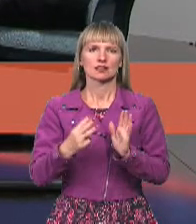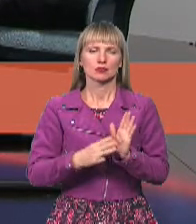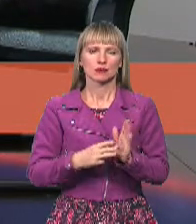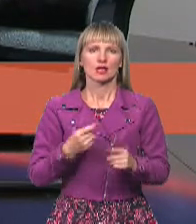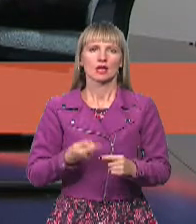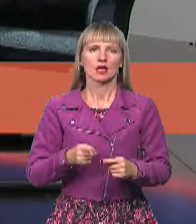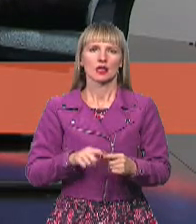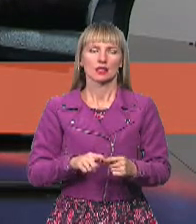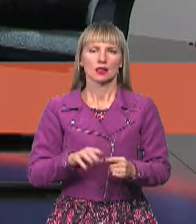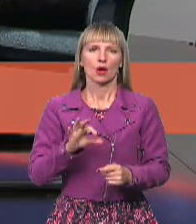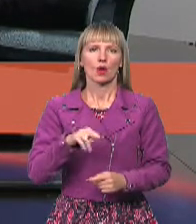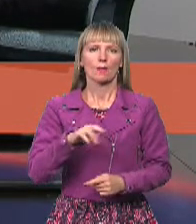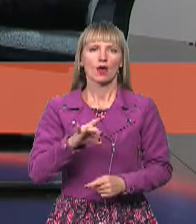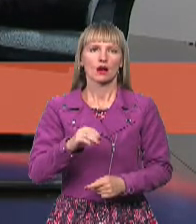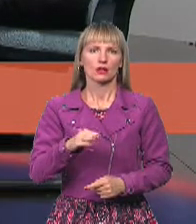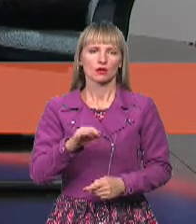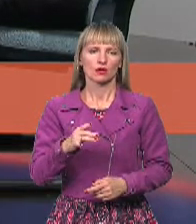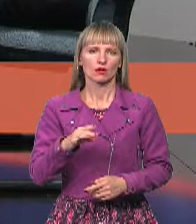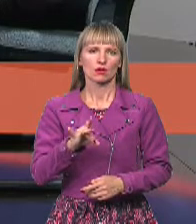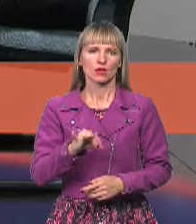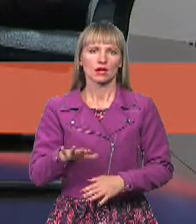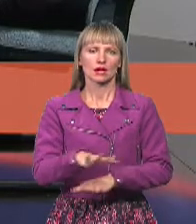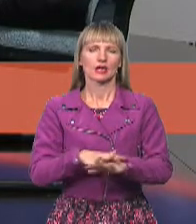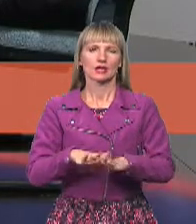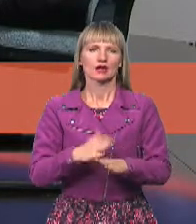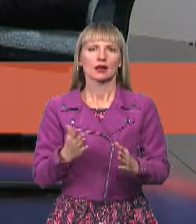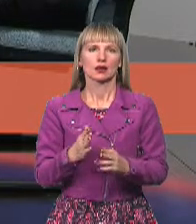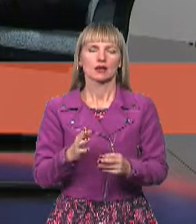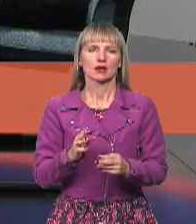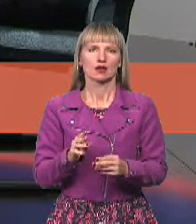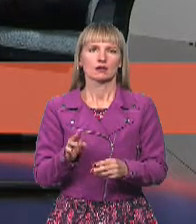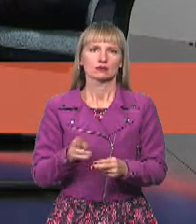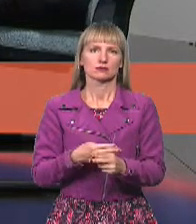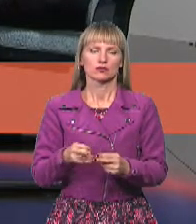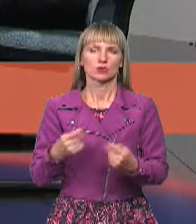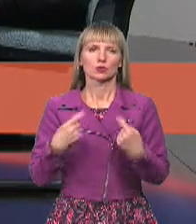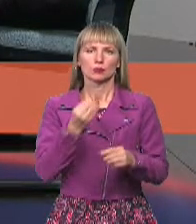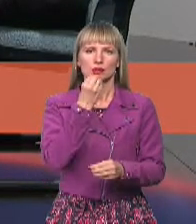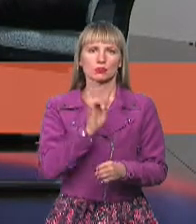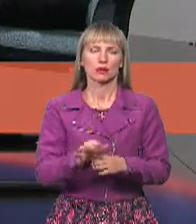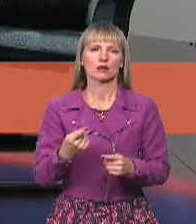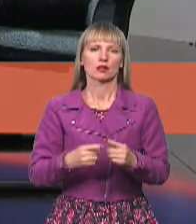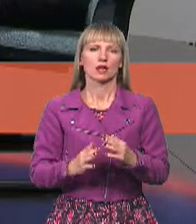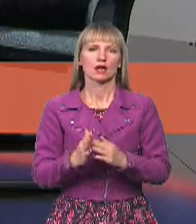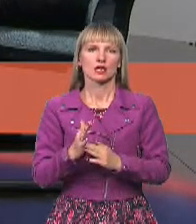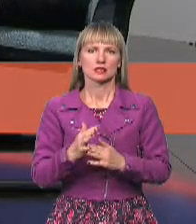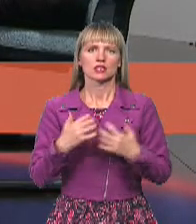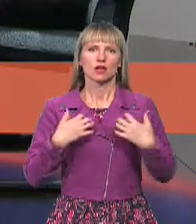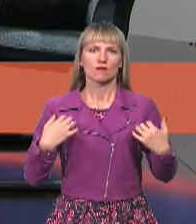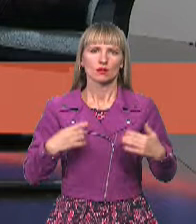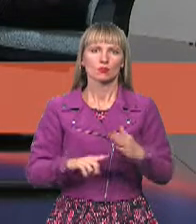это оператор рынка, который занимается переработкой других пищевых продуктов, растительные продукты животного